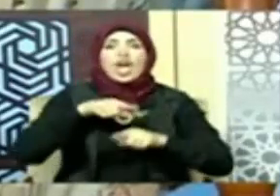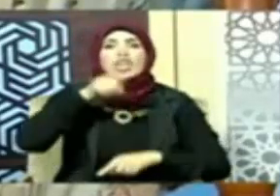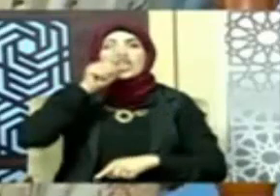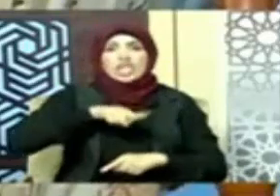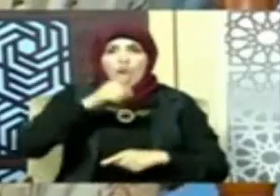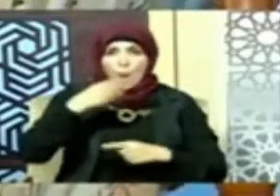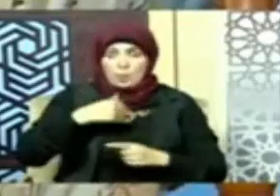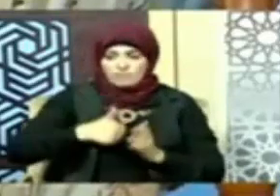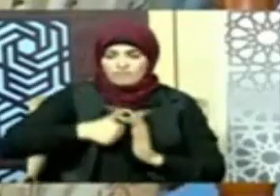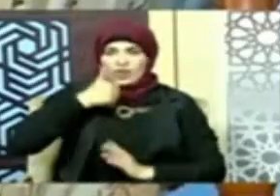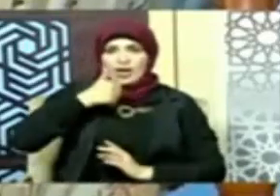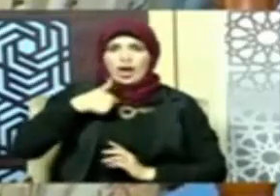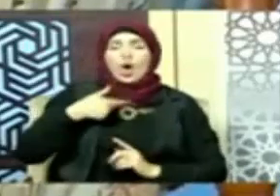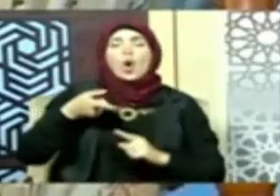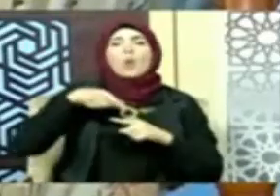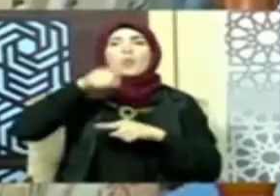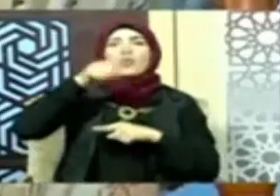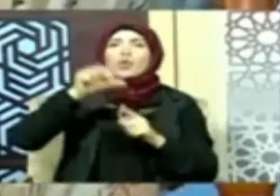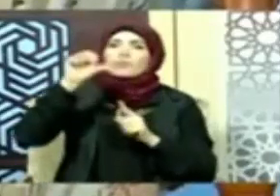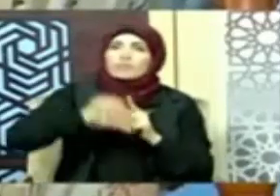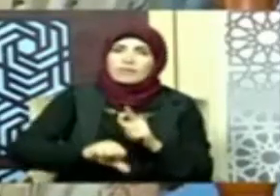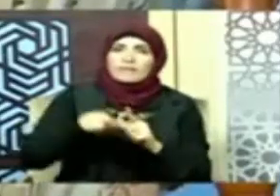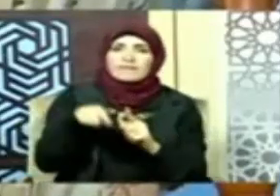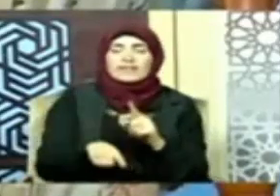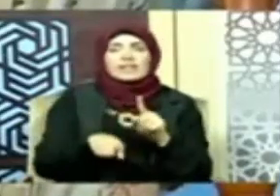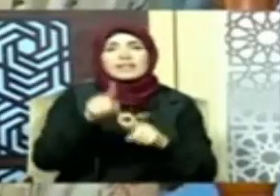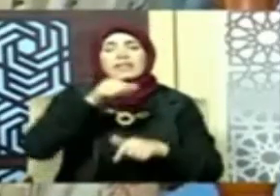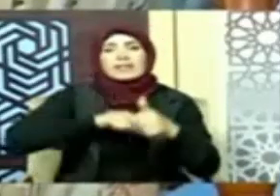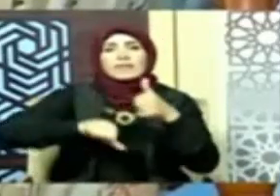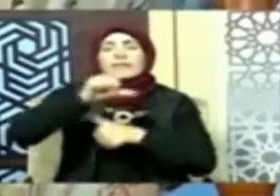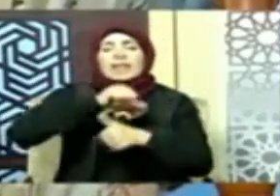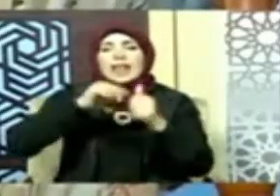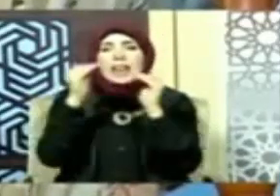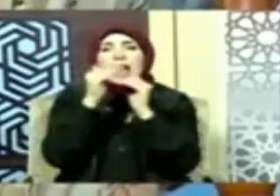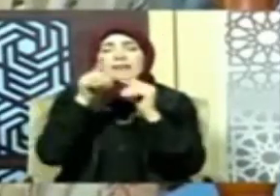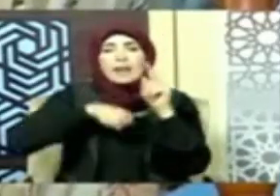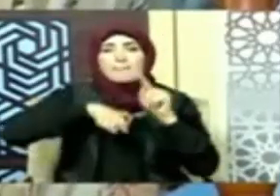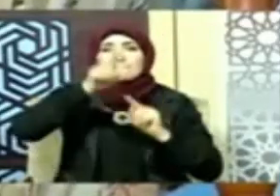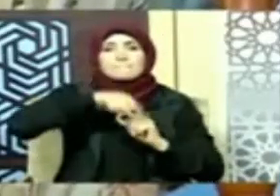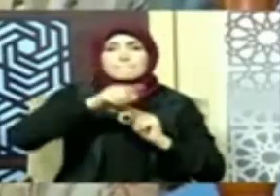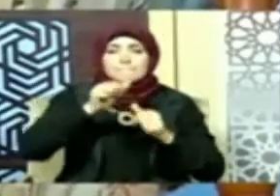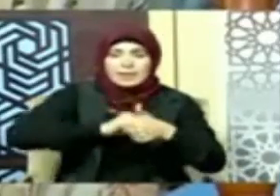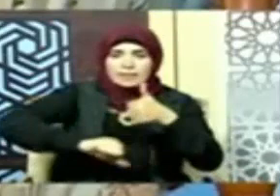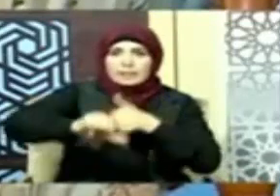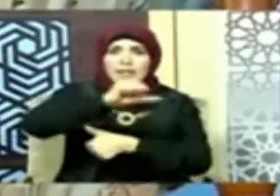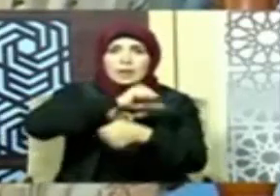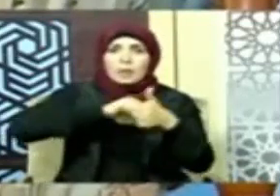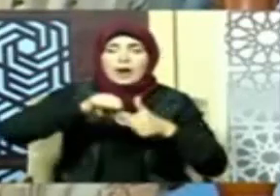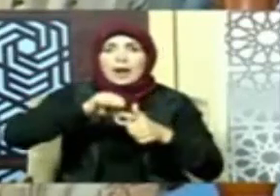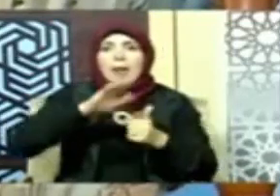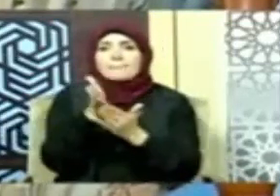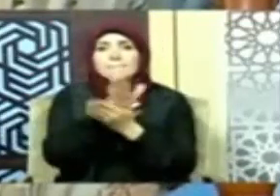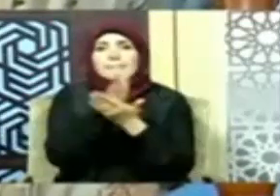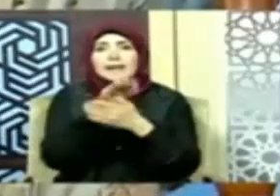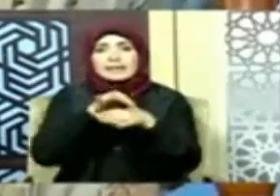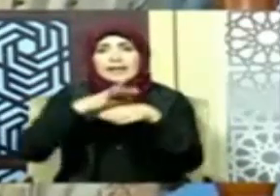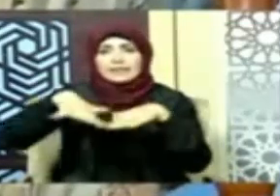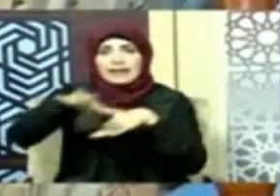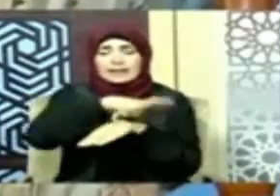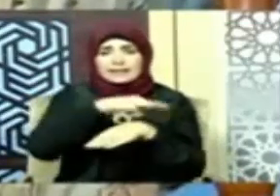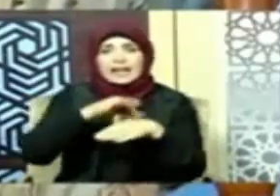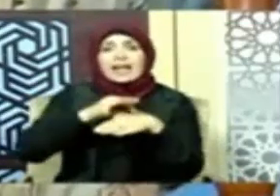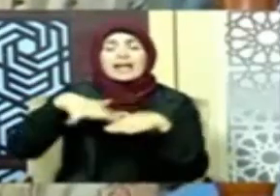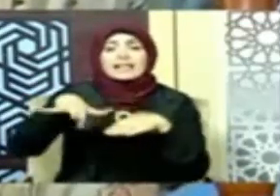لك ويوم عليك، وتلك الأيام نداولها بين الناس.